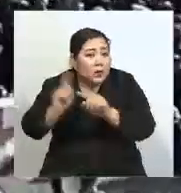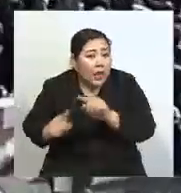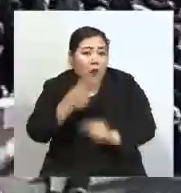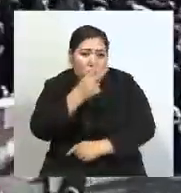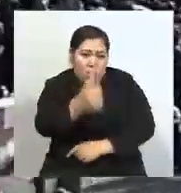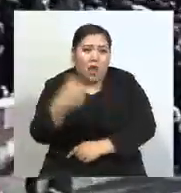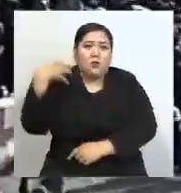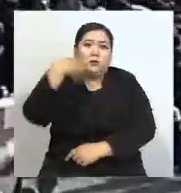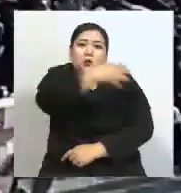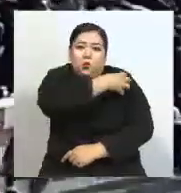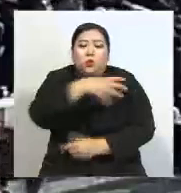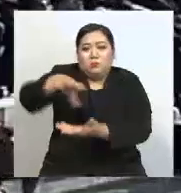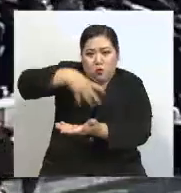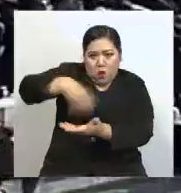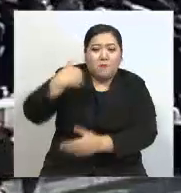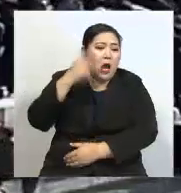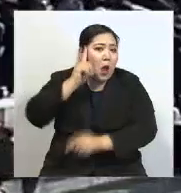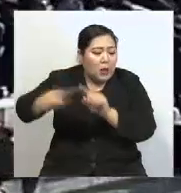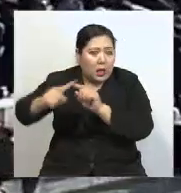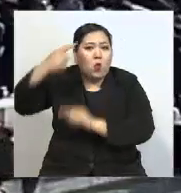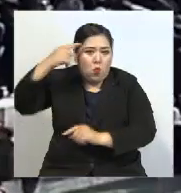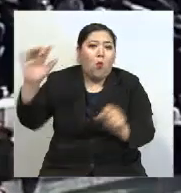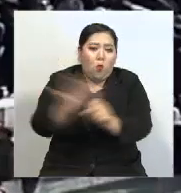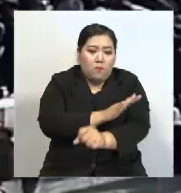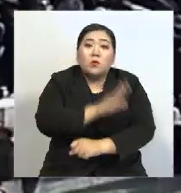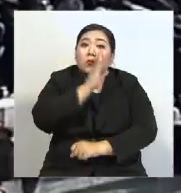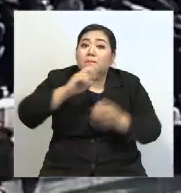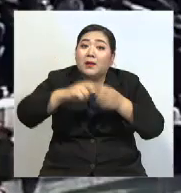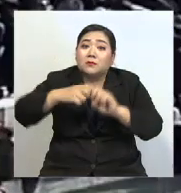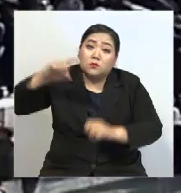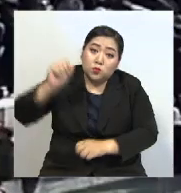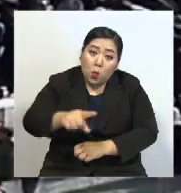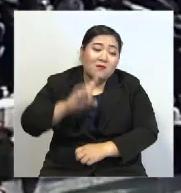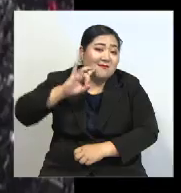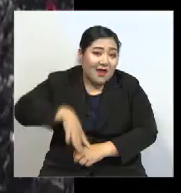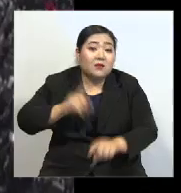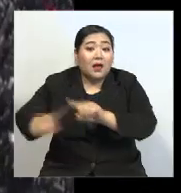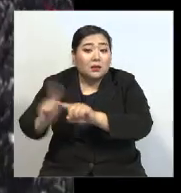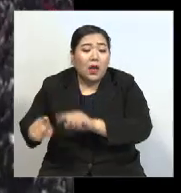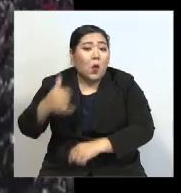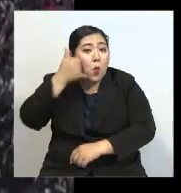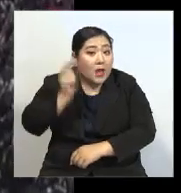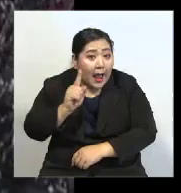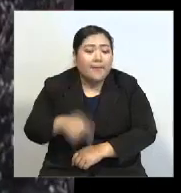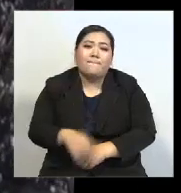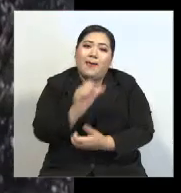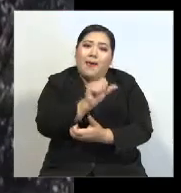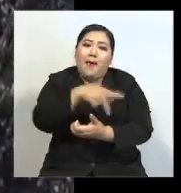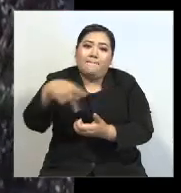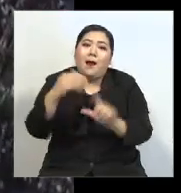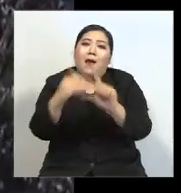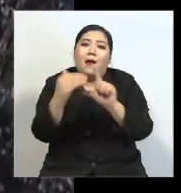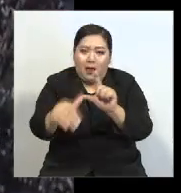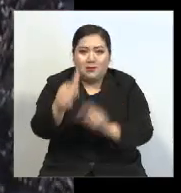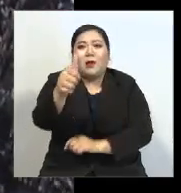จากสถานทูตเตหะรานตลอดเวลาคือรู้หมดแล้วนะคะว่าถ้ามีเหตุการณ์อะไรเนี่ยจะติดต่อผ่านช่องทางไหนหลักๆก็จะมีแอปพลิเคชัน LINE น